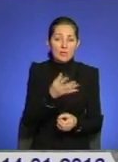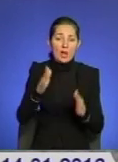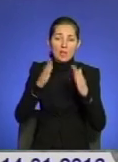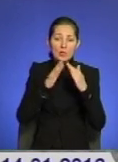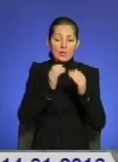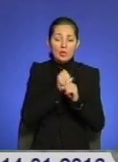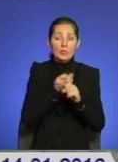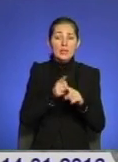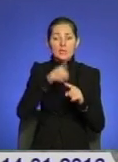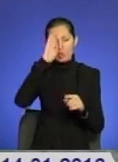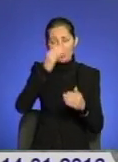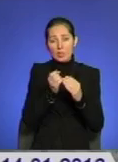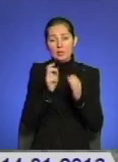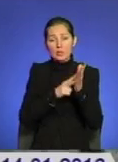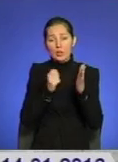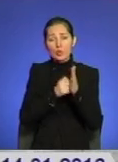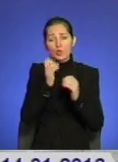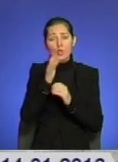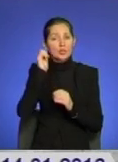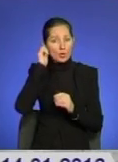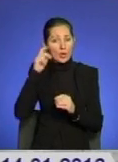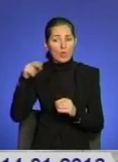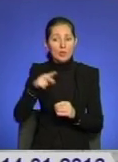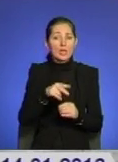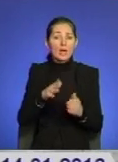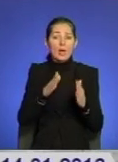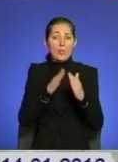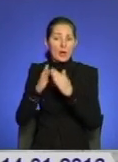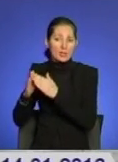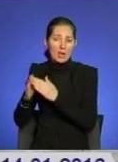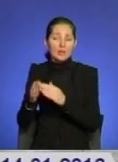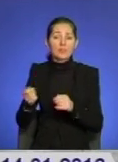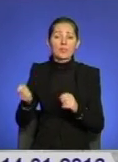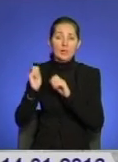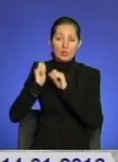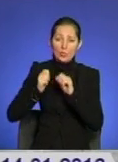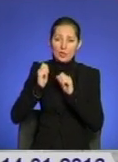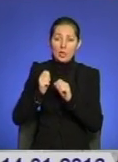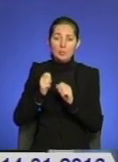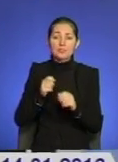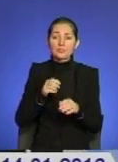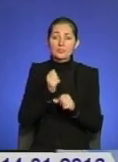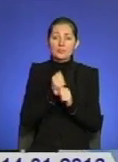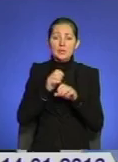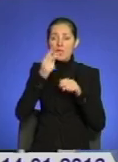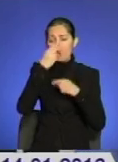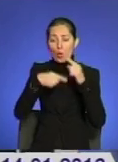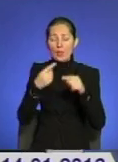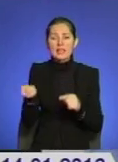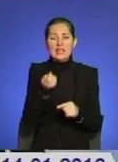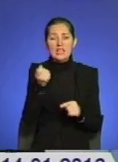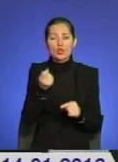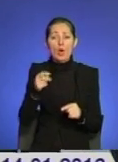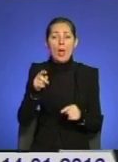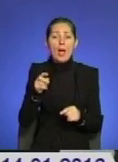років, вони ходили по хатах з трубинками. Символічний засіб з побажаннями здійснюють лише житом або пшеницею. Не можна ні в якому